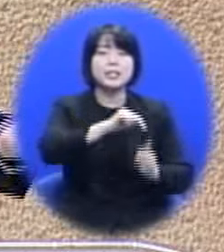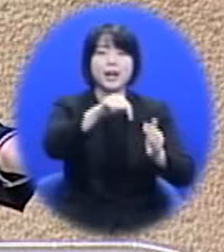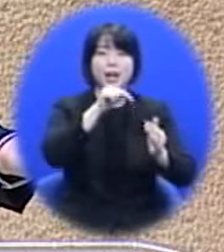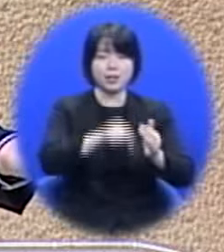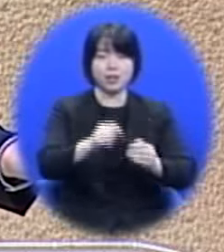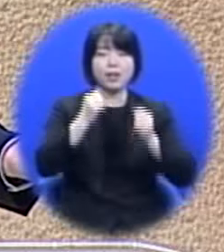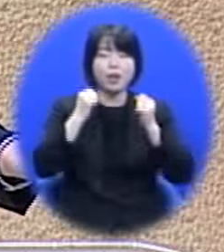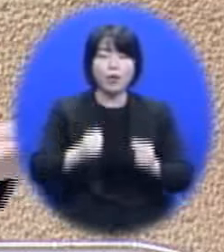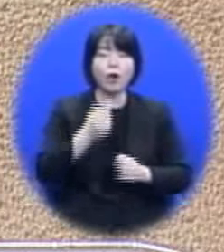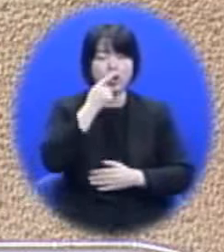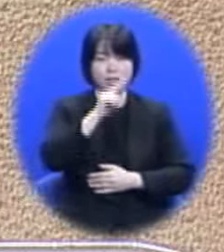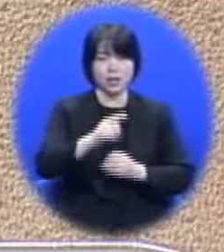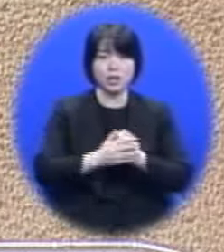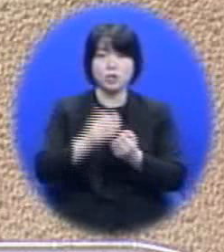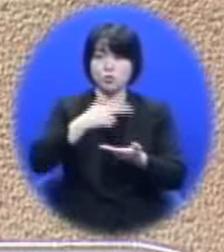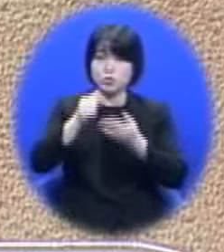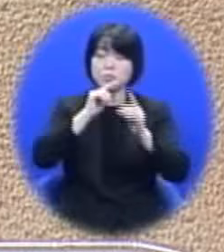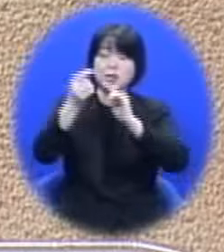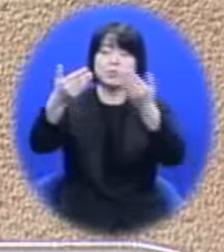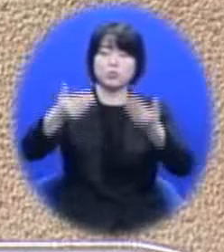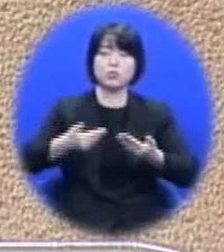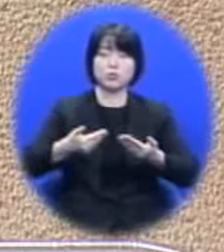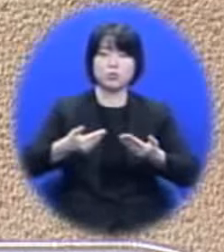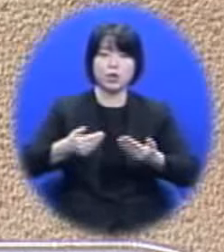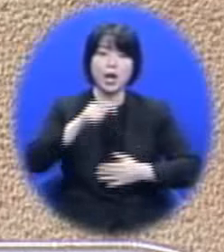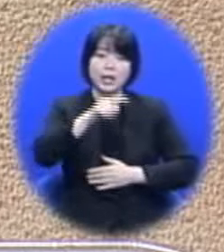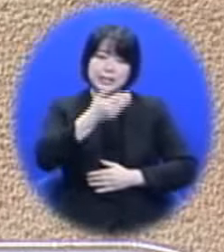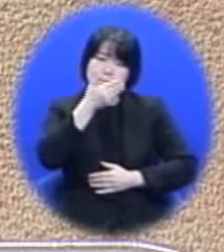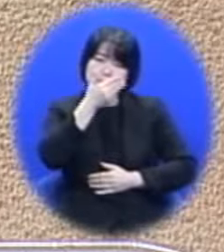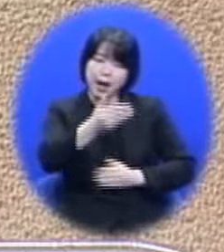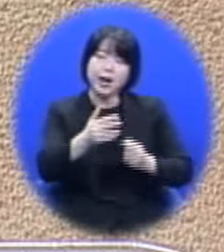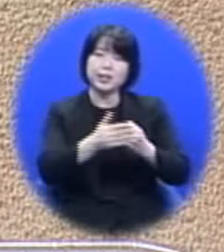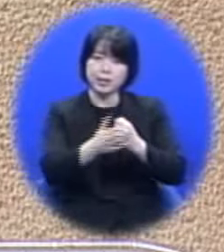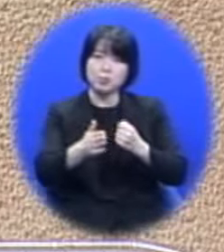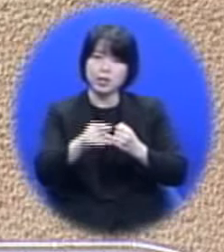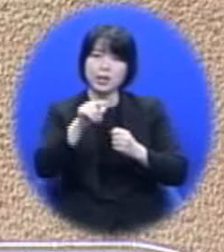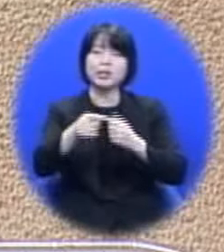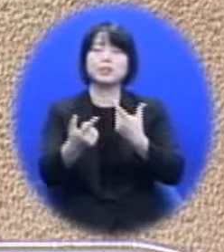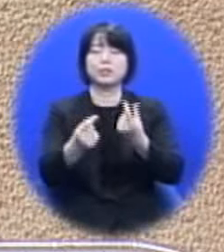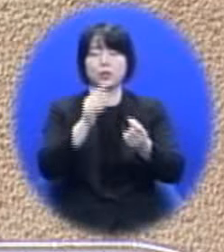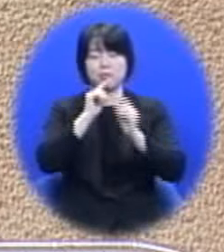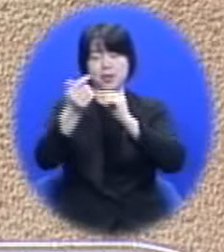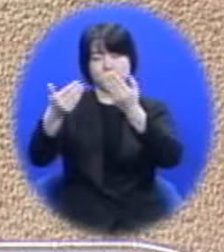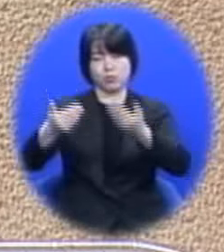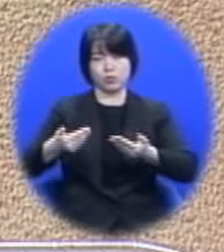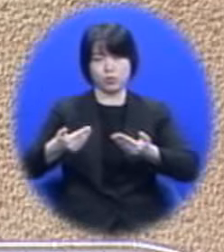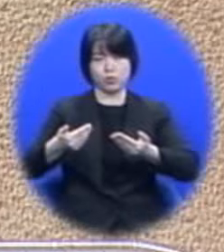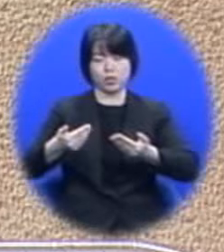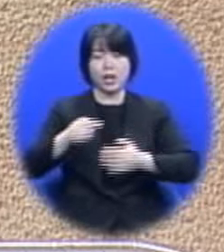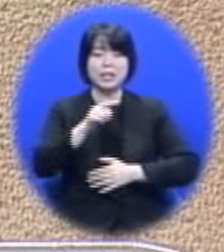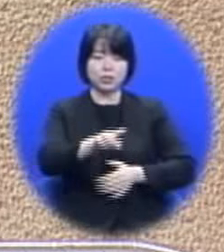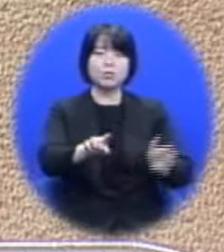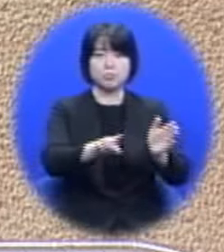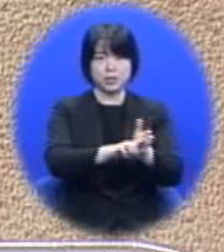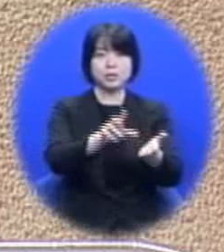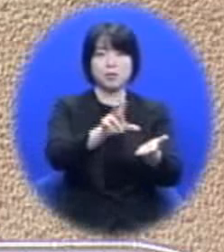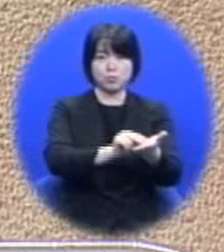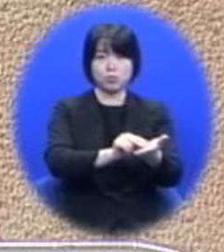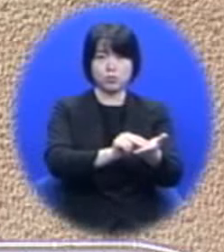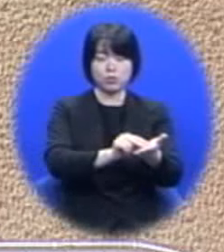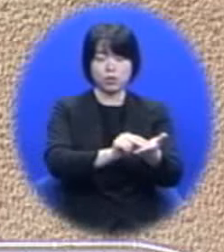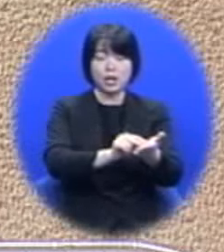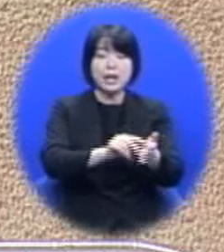주님이 말씀하셨어요. 그렇게 되니까 그렇게 말씀하신 거잖아요. 이건 믿음의 문제예요. 믿느냐